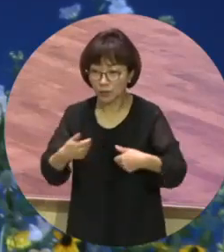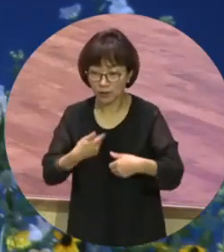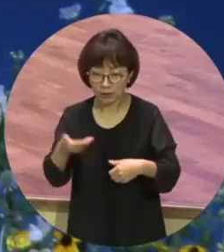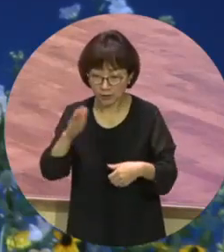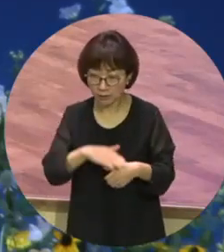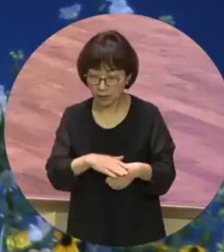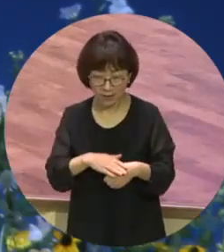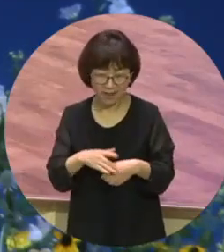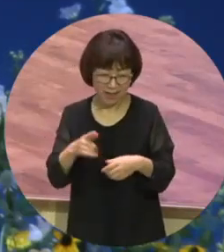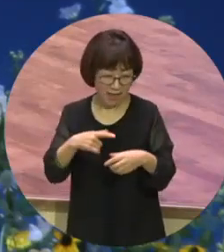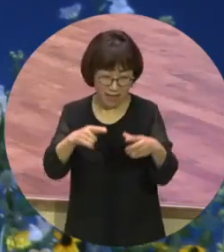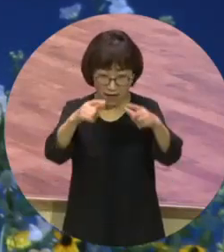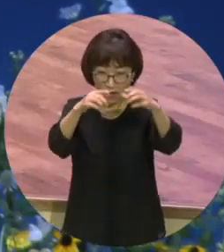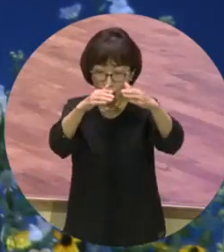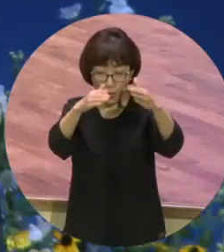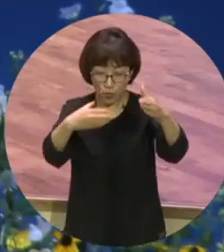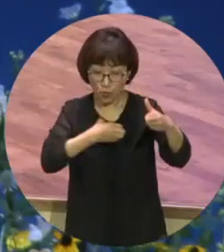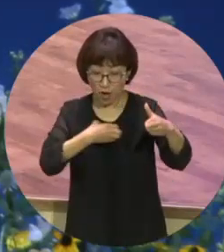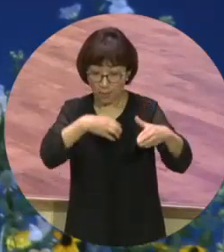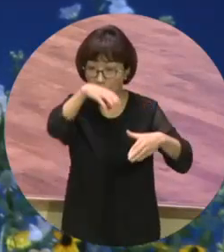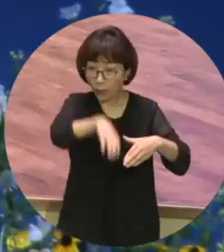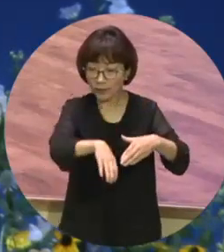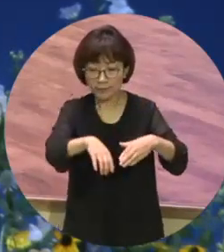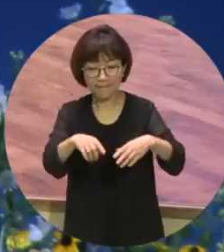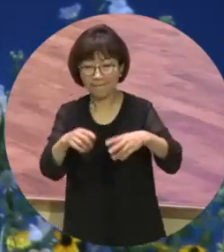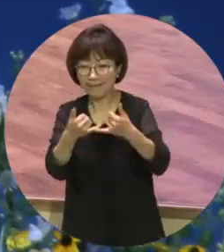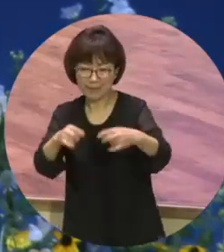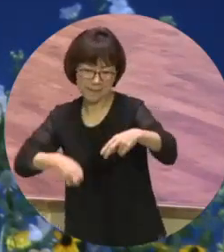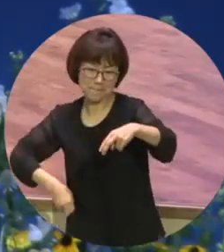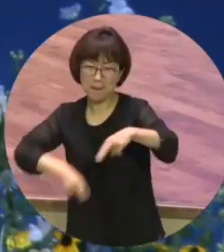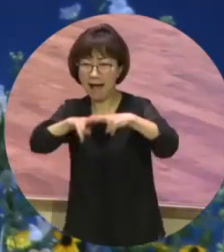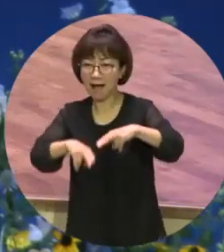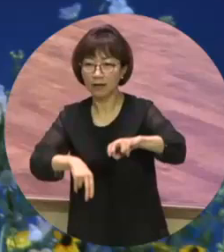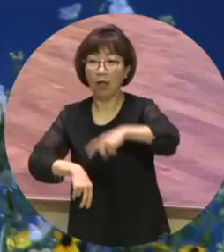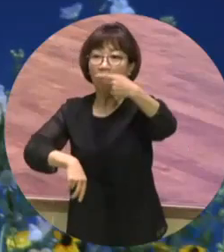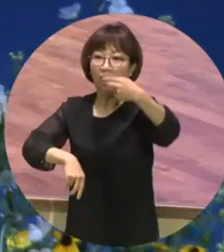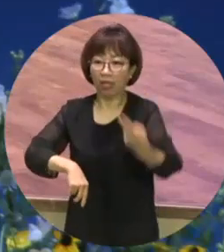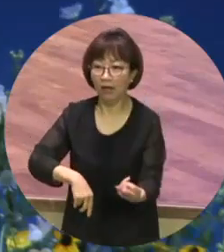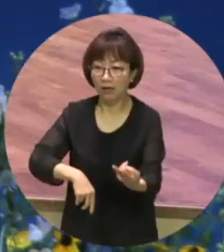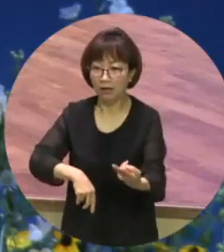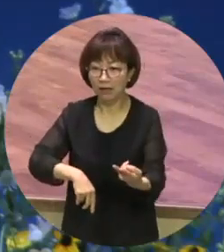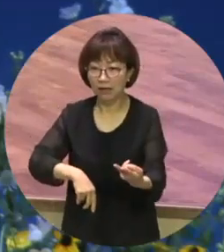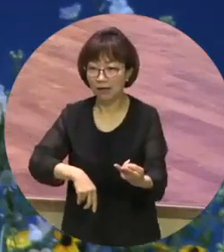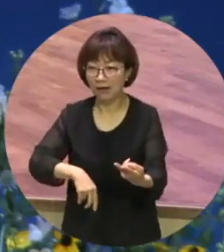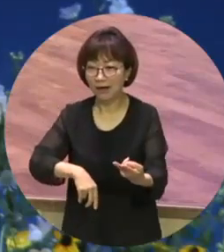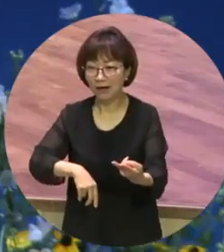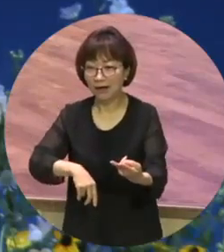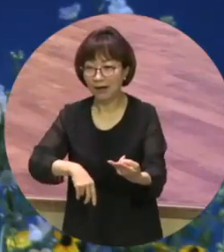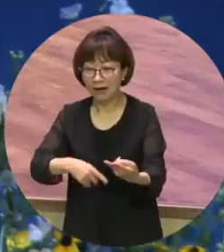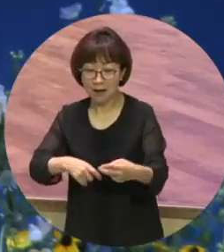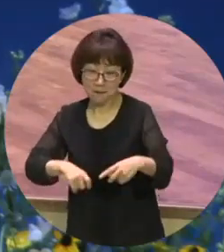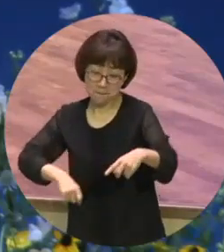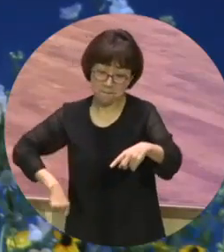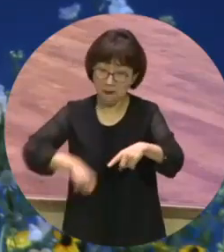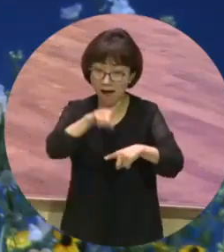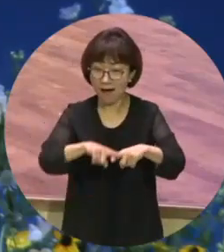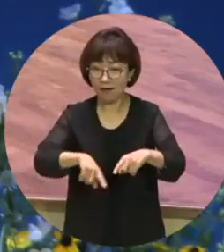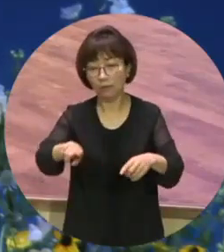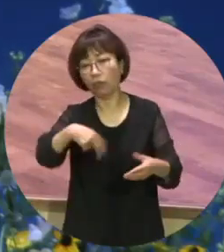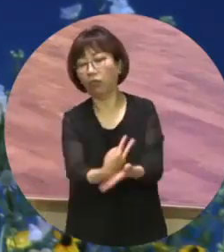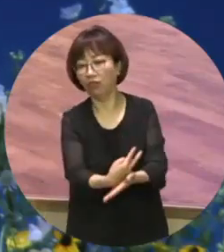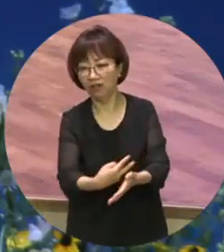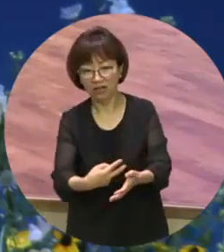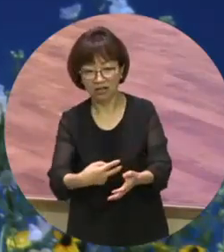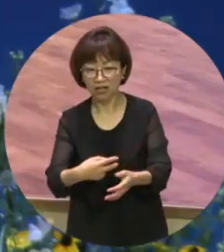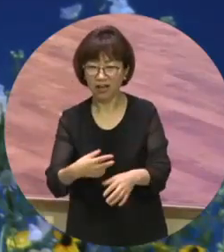해야 돼. 태클을 이 애들이 처음 나와가지고 막 월드컵이라는데 처음 나 놀래가지고 태클을 안 해야 될 태클을 해버린